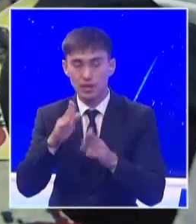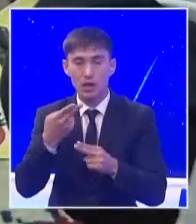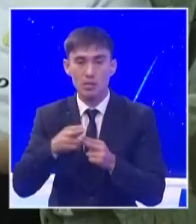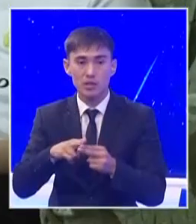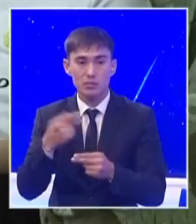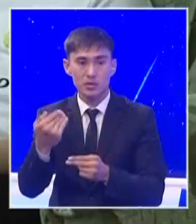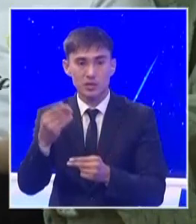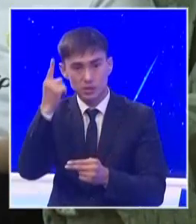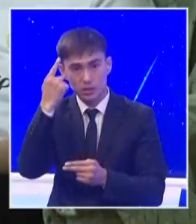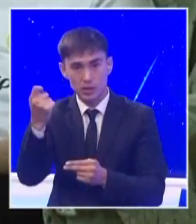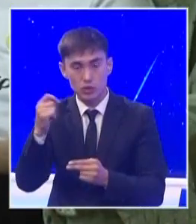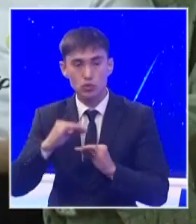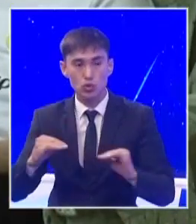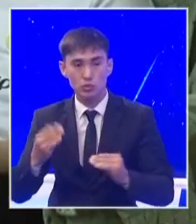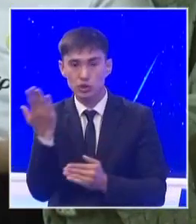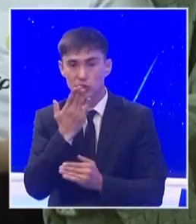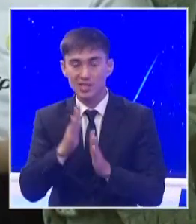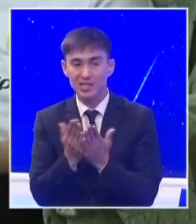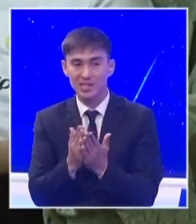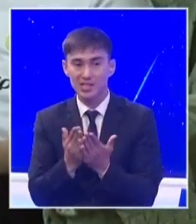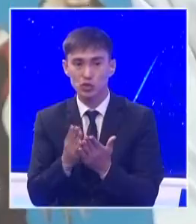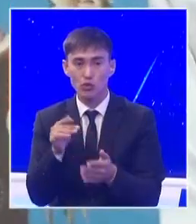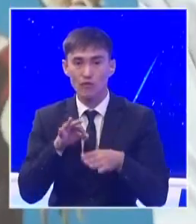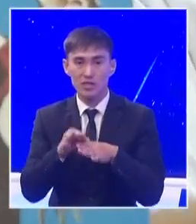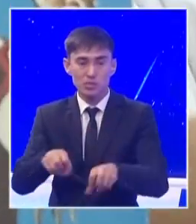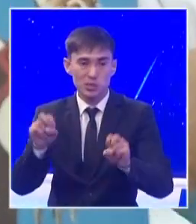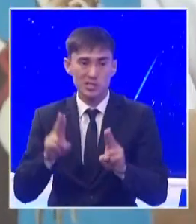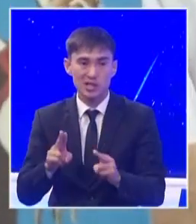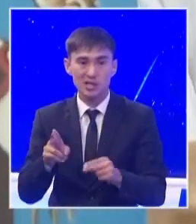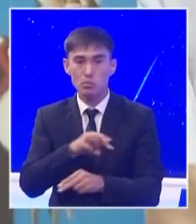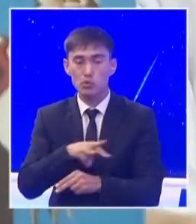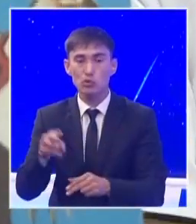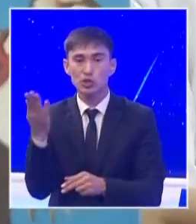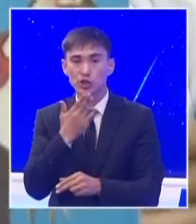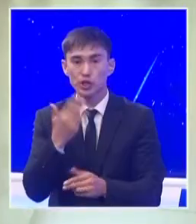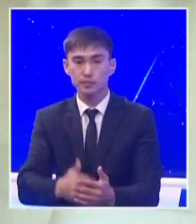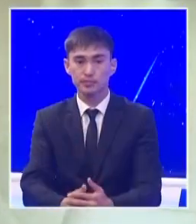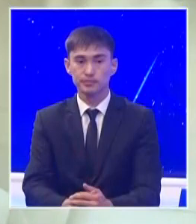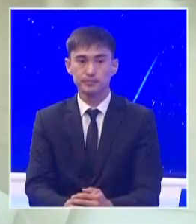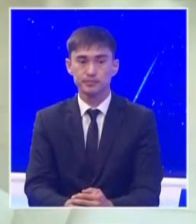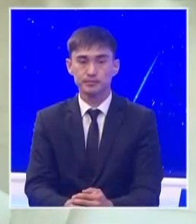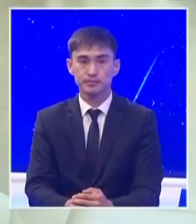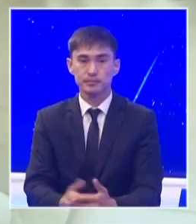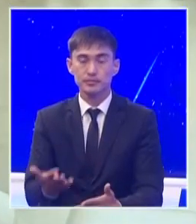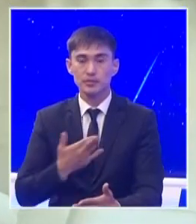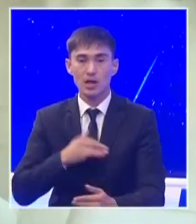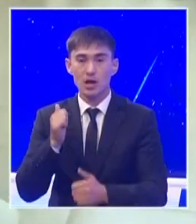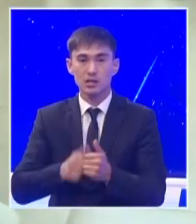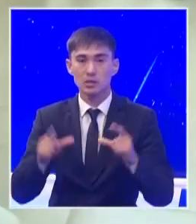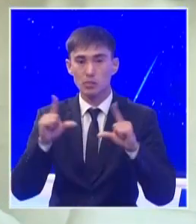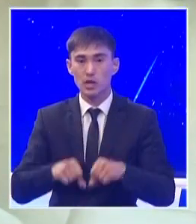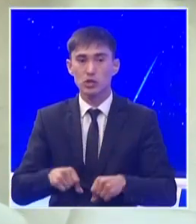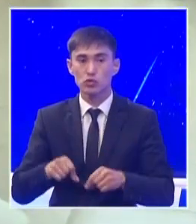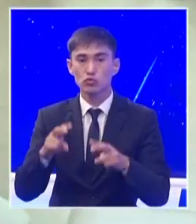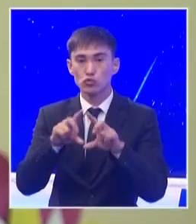отметить и инициативу школьников читать книги, для чего были введены специальные минуты чтения. Я каждый день прихожу в